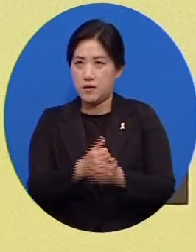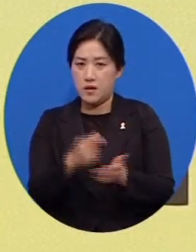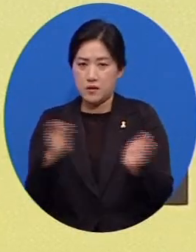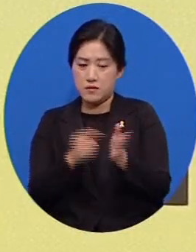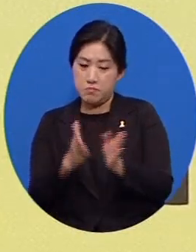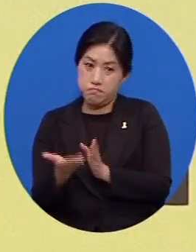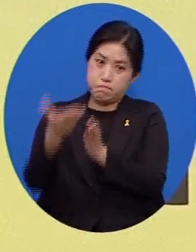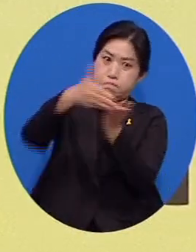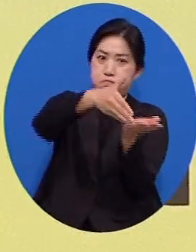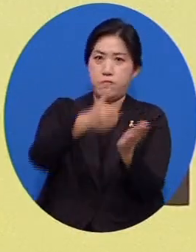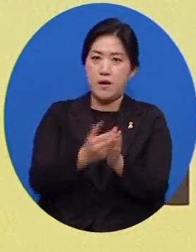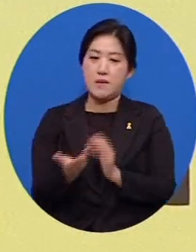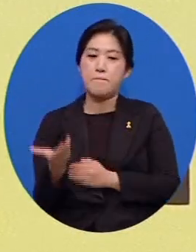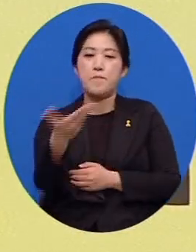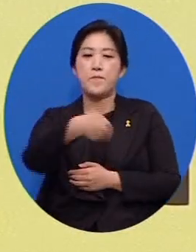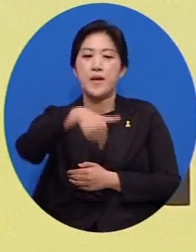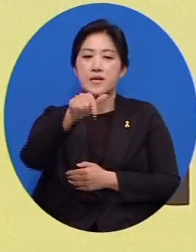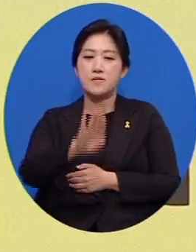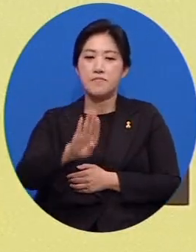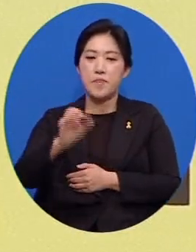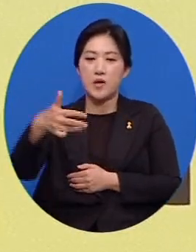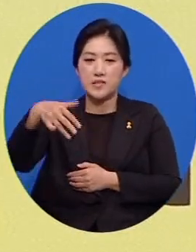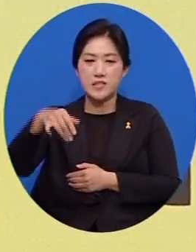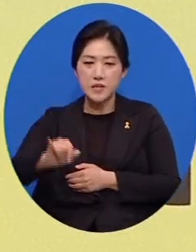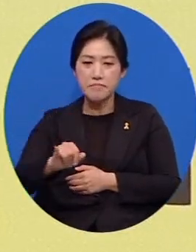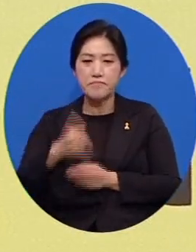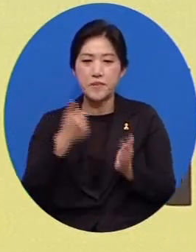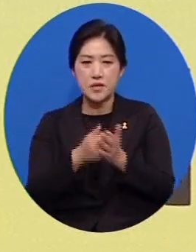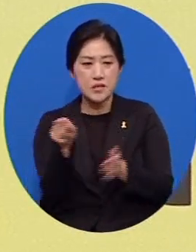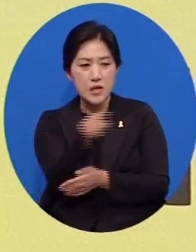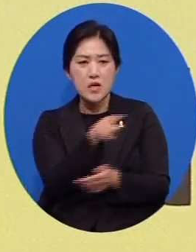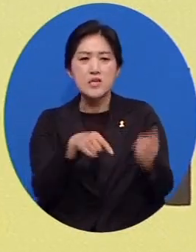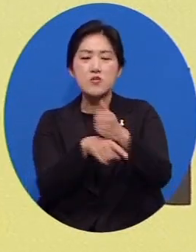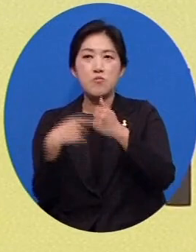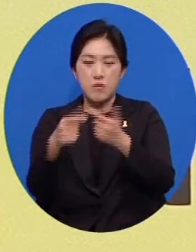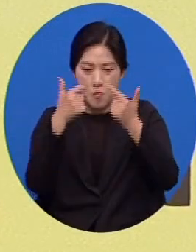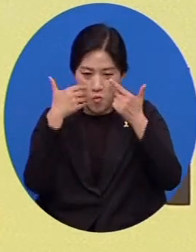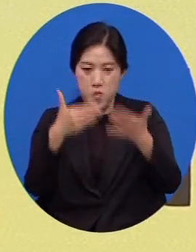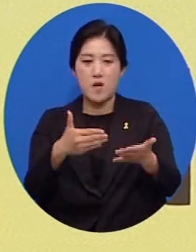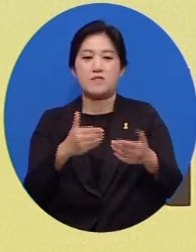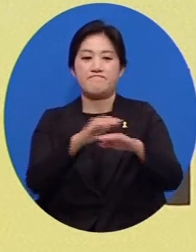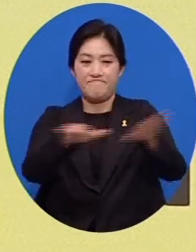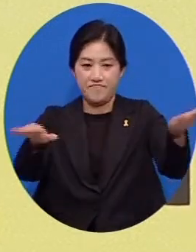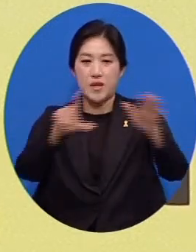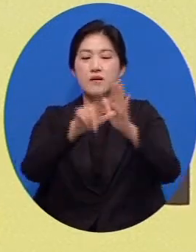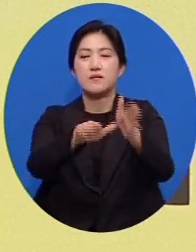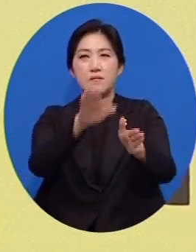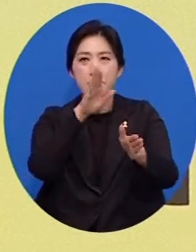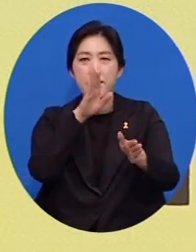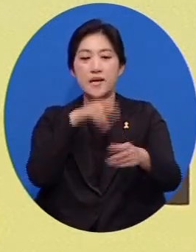사이의 관계를 밝히는 데까지 나가야 온전한 진상규명이라